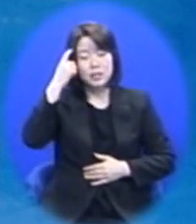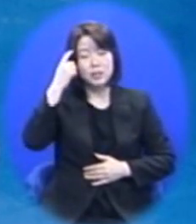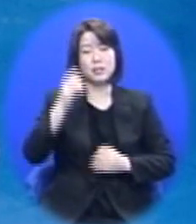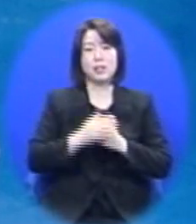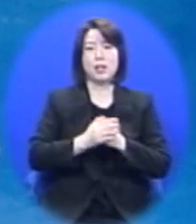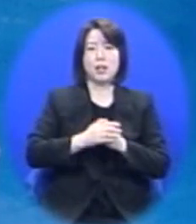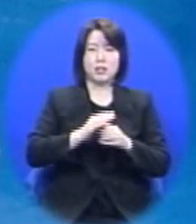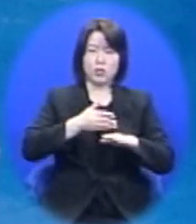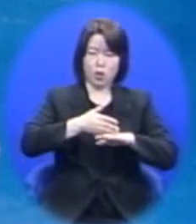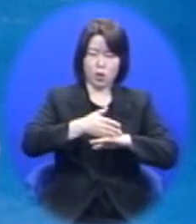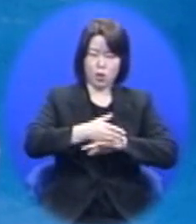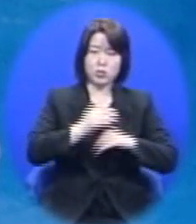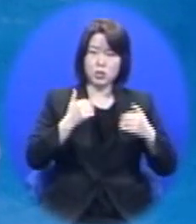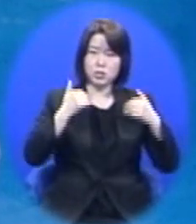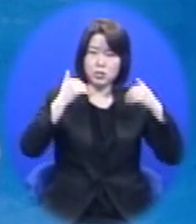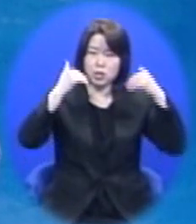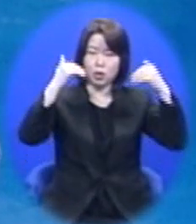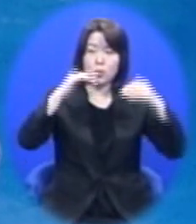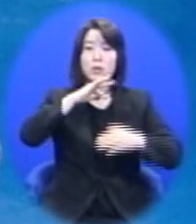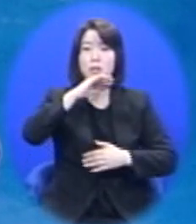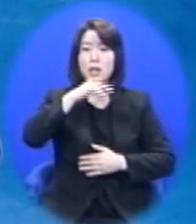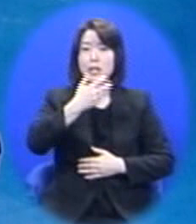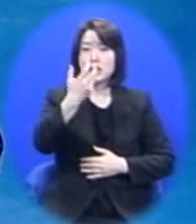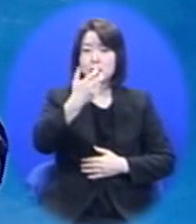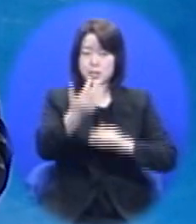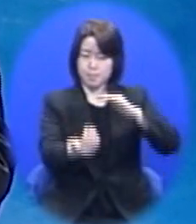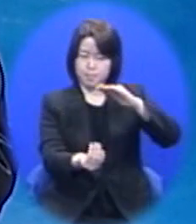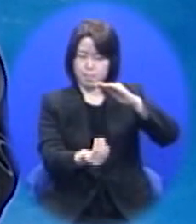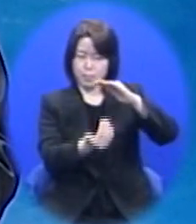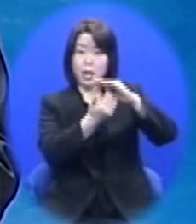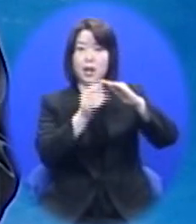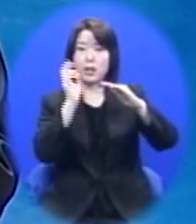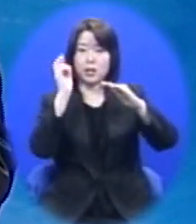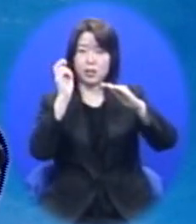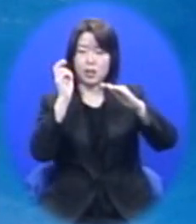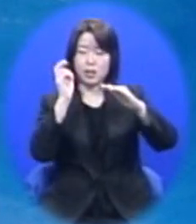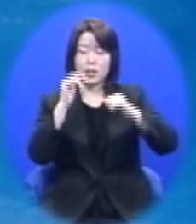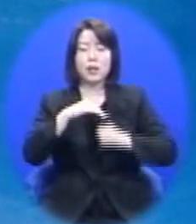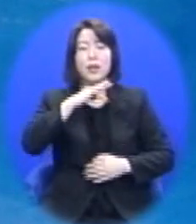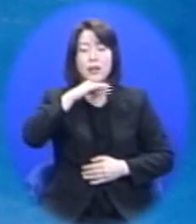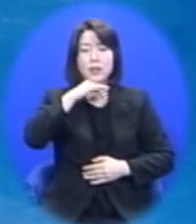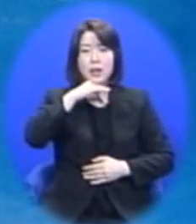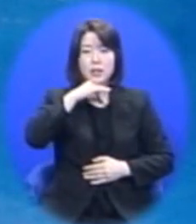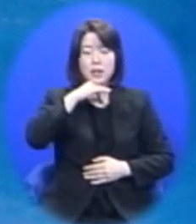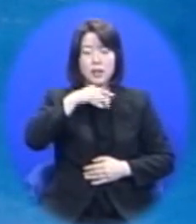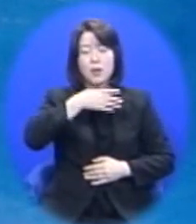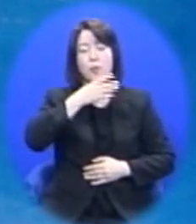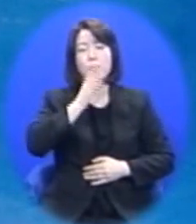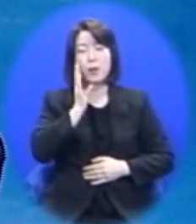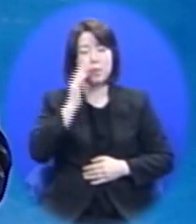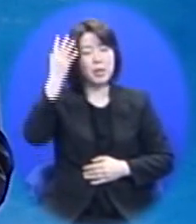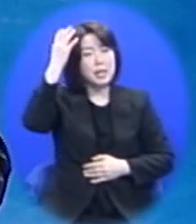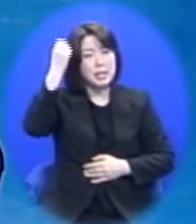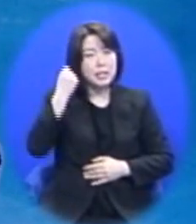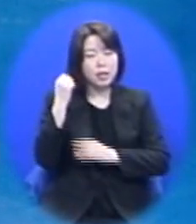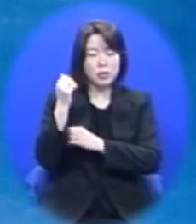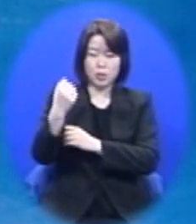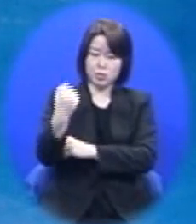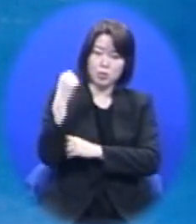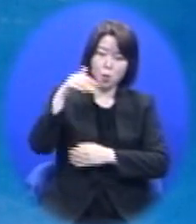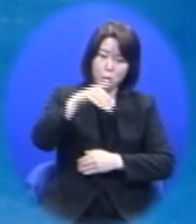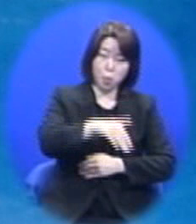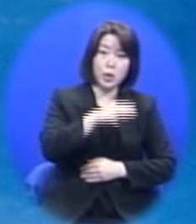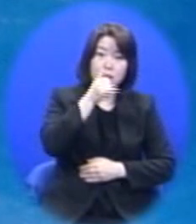70대 중반 이후 정점을 찍는다. 나이가 들면 기억력은 저하되지만 사고력은 오히려